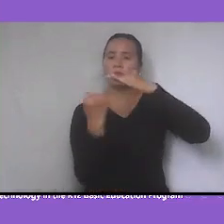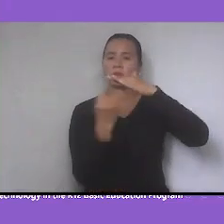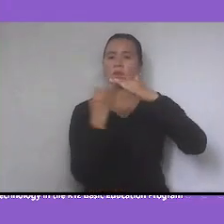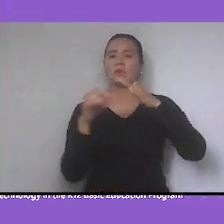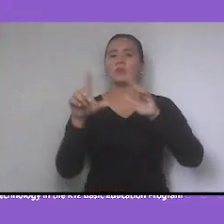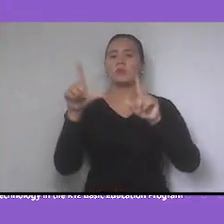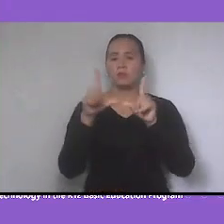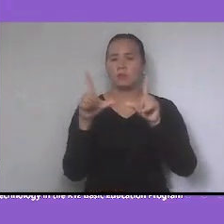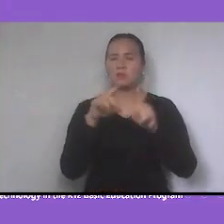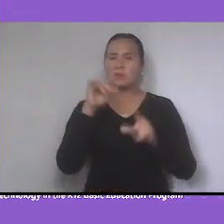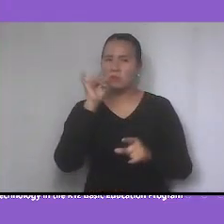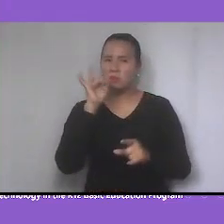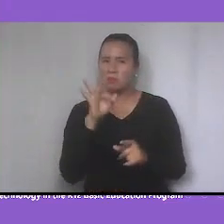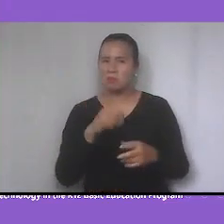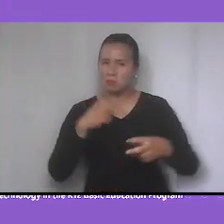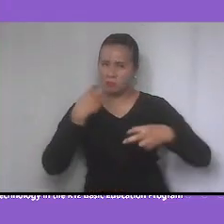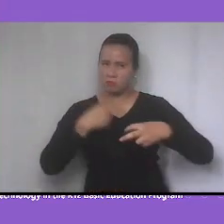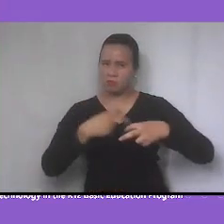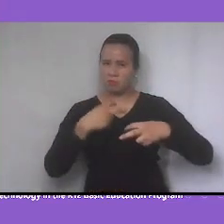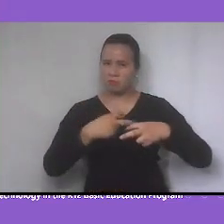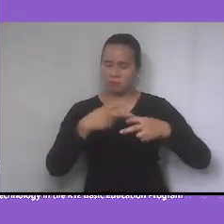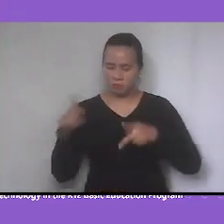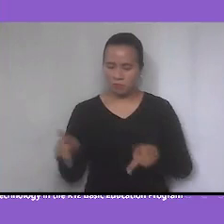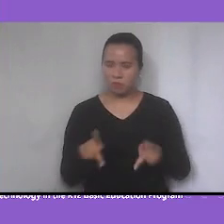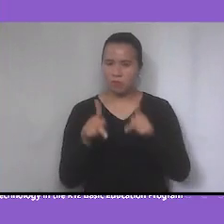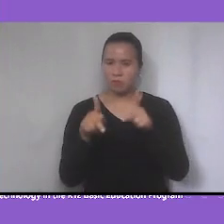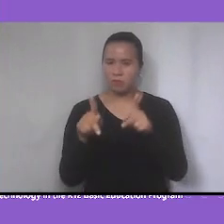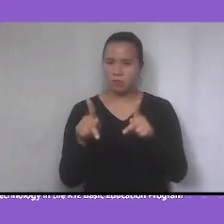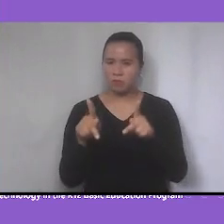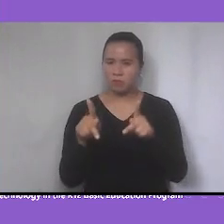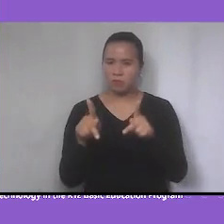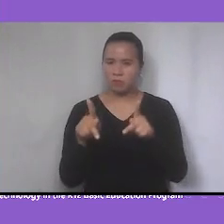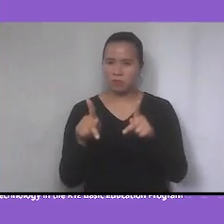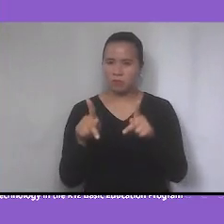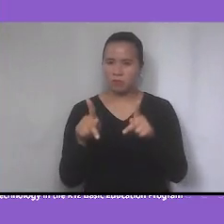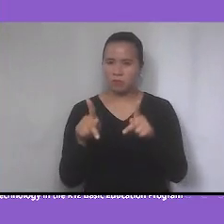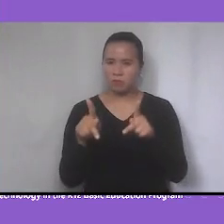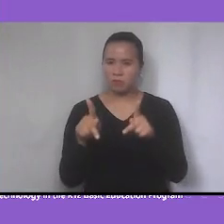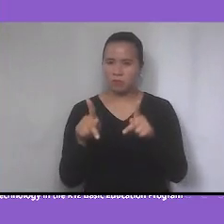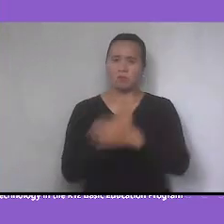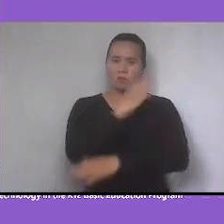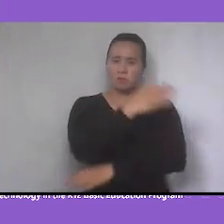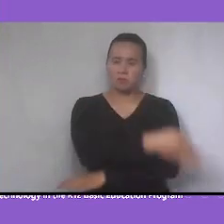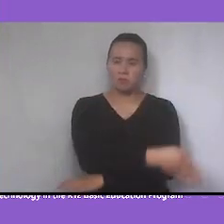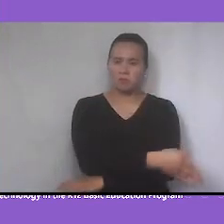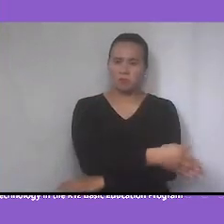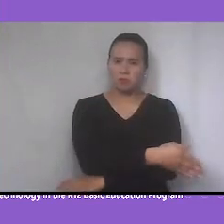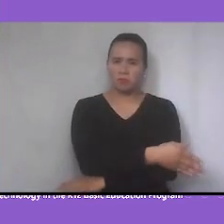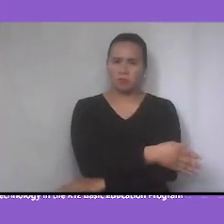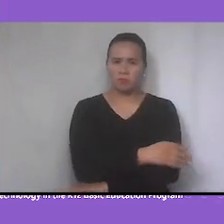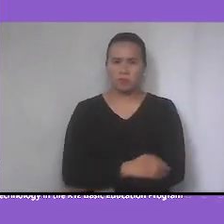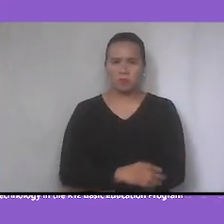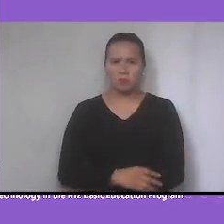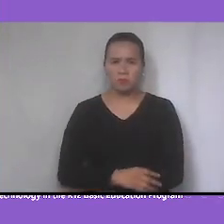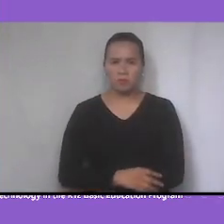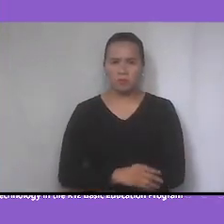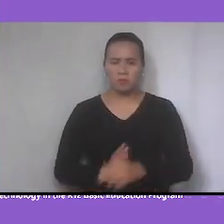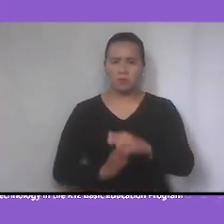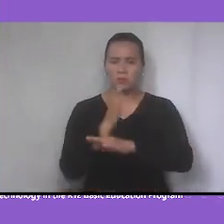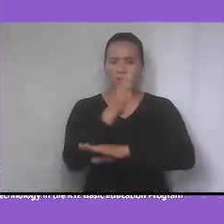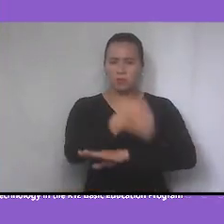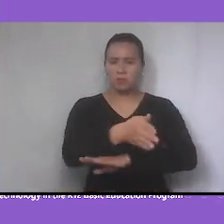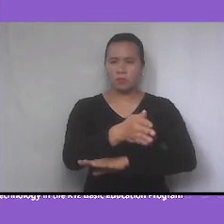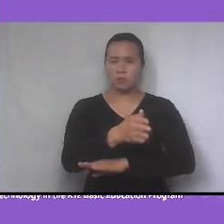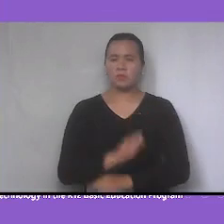mga patterns na inaaral. Kunyari, ang bridge, badge, fudge at judge ay halimbawa ng